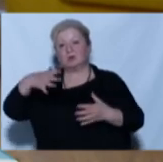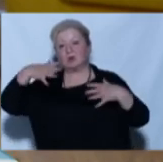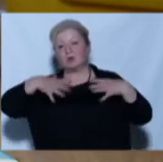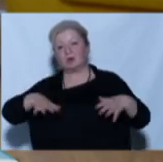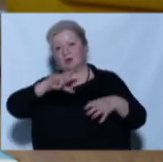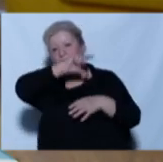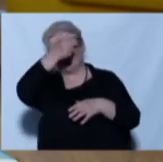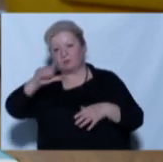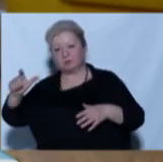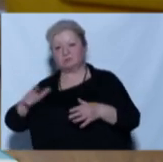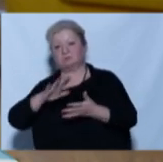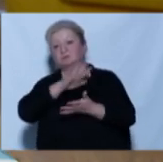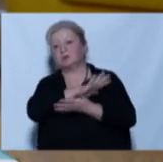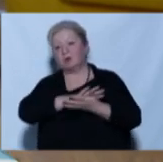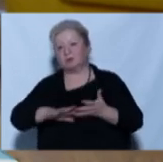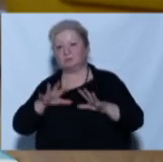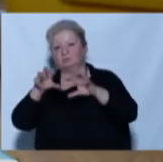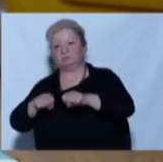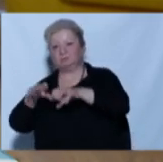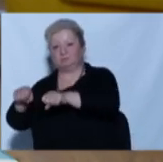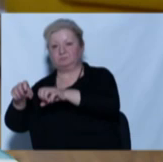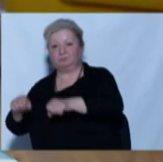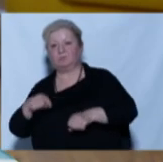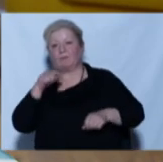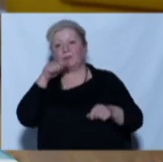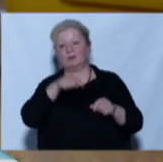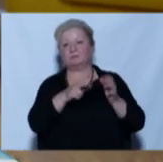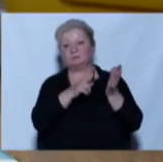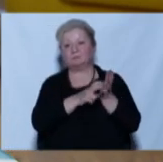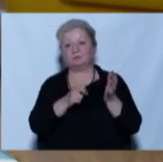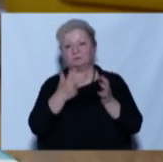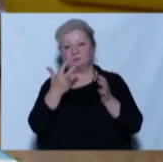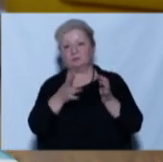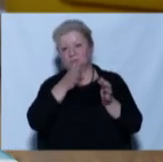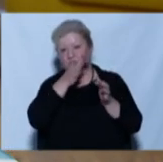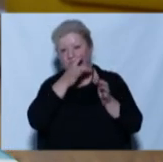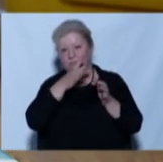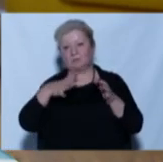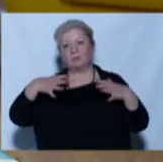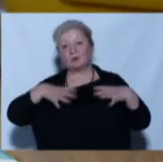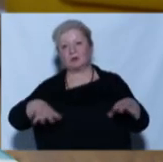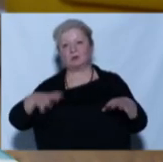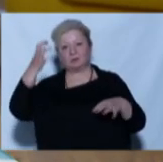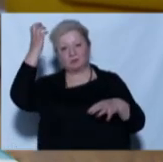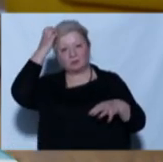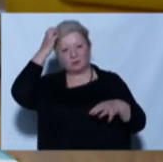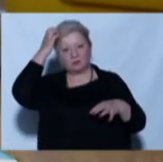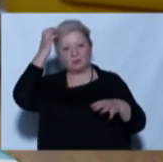გააგრძელა. 1803 წელს ქართლ-კახეთის სამეფოს გაუქმების